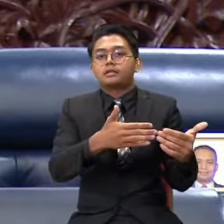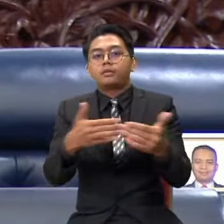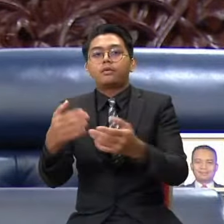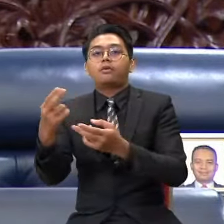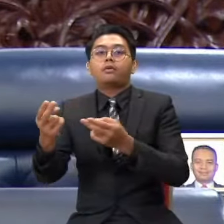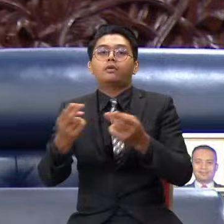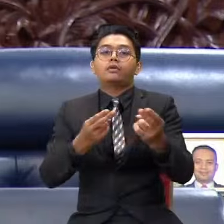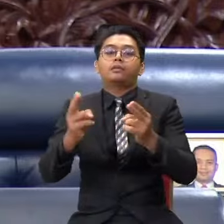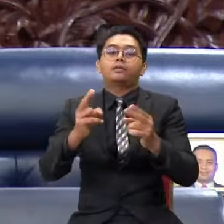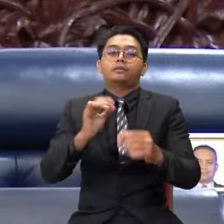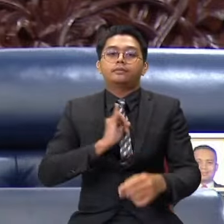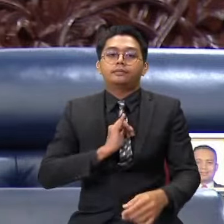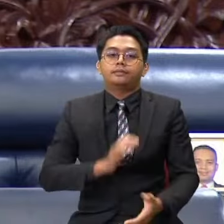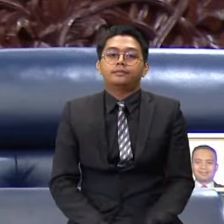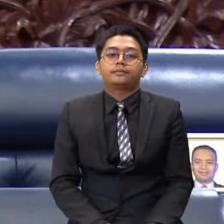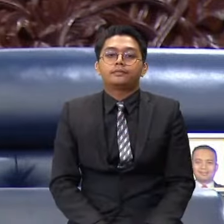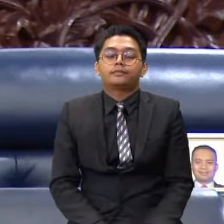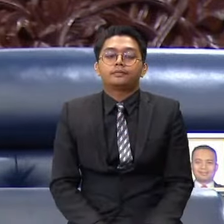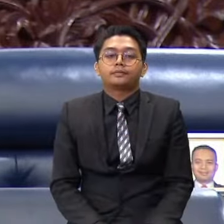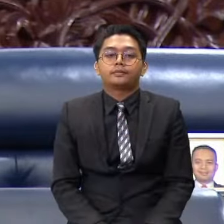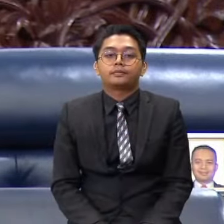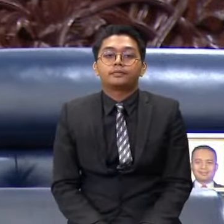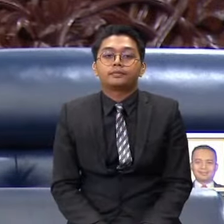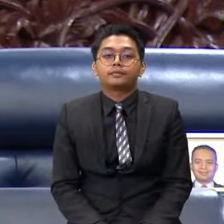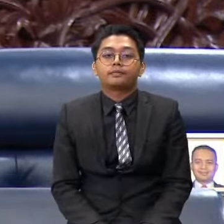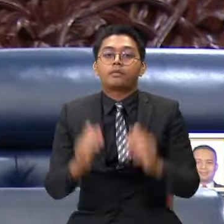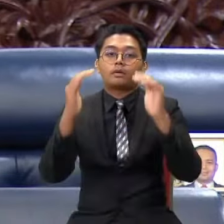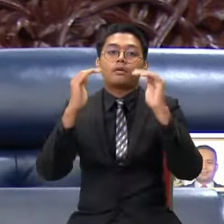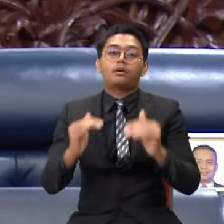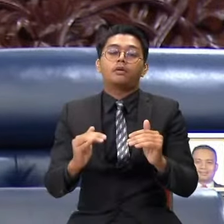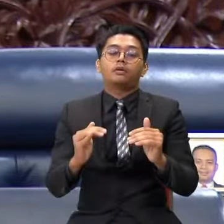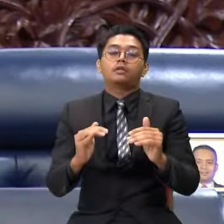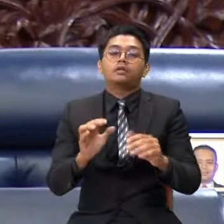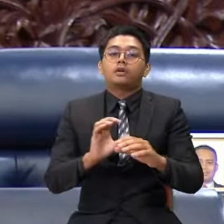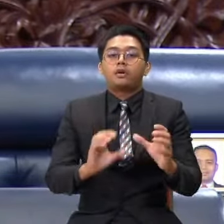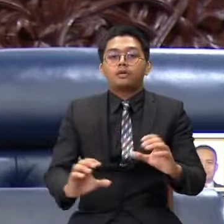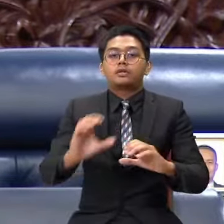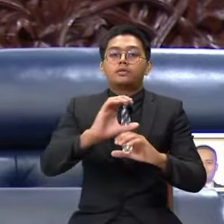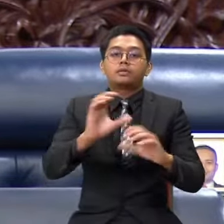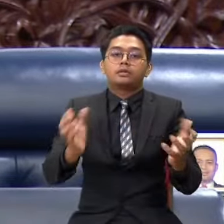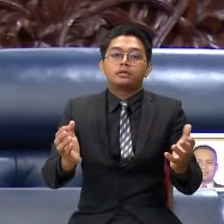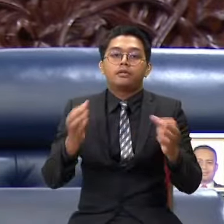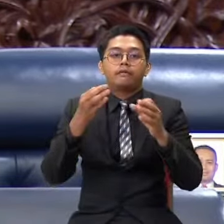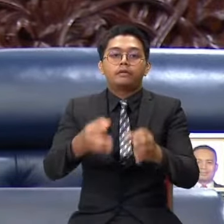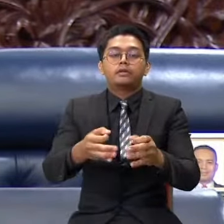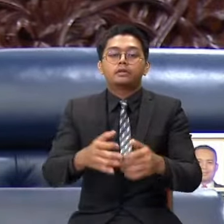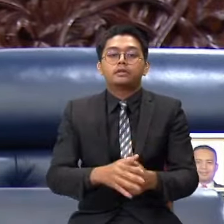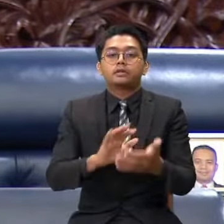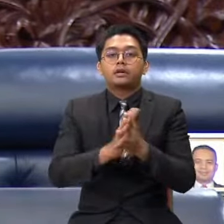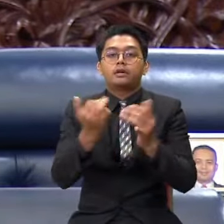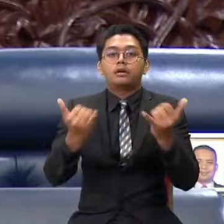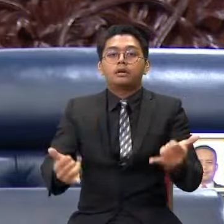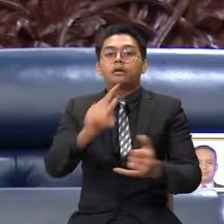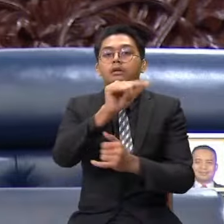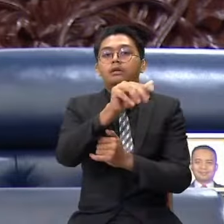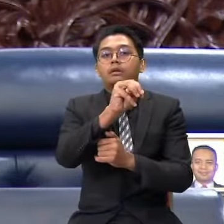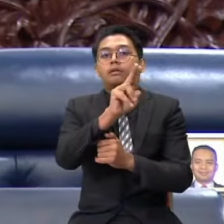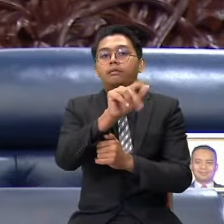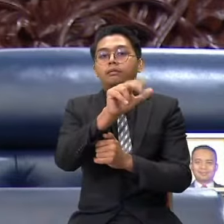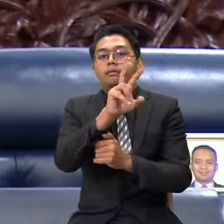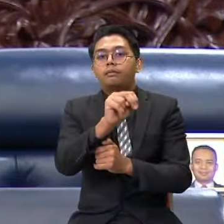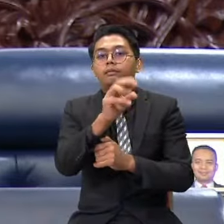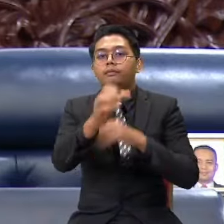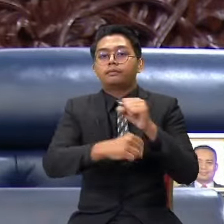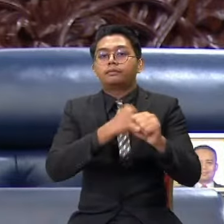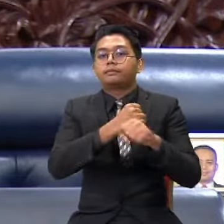ucapan saya pertama saya nak masuk kepada isu subsidi bersasar J berhormat Tambun telah umumkan pelaksanaan subsidi bersasa pada